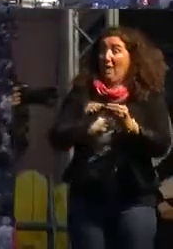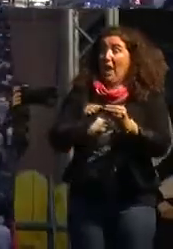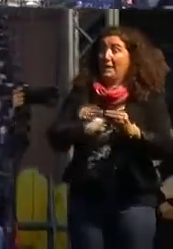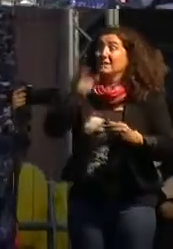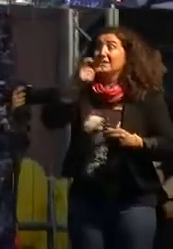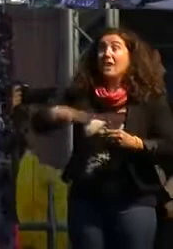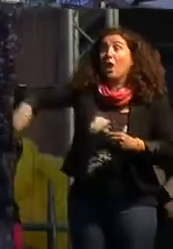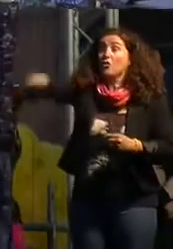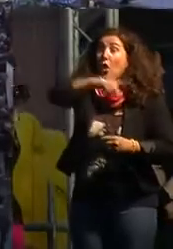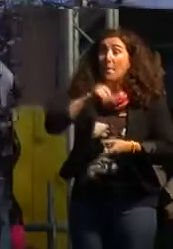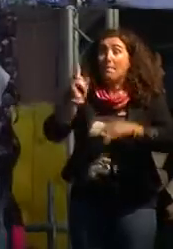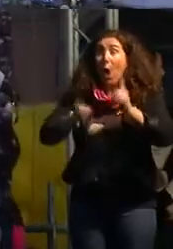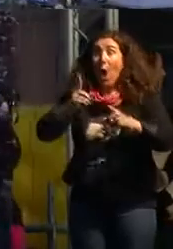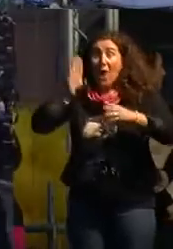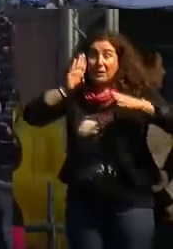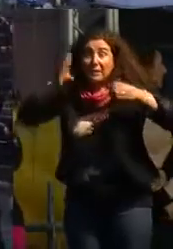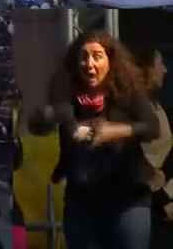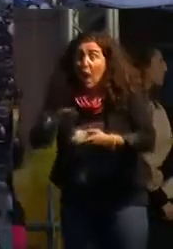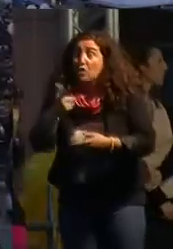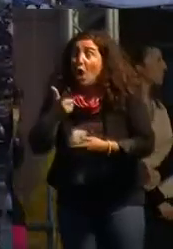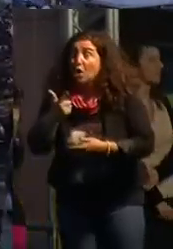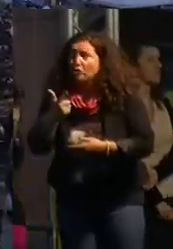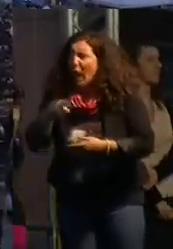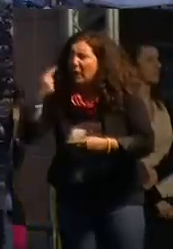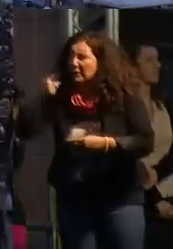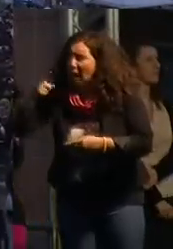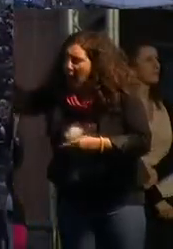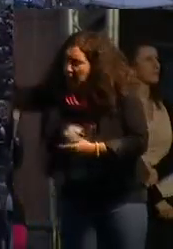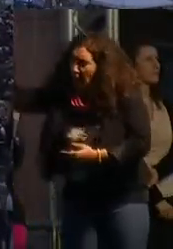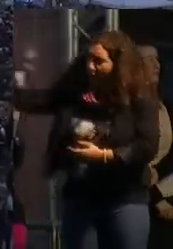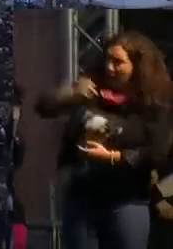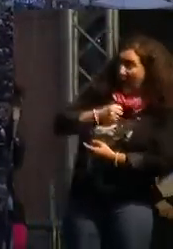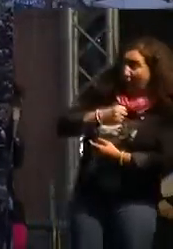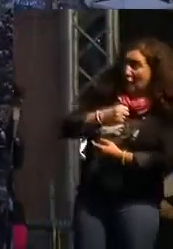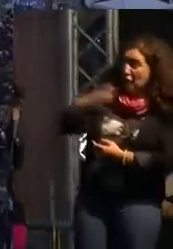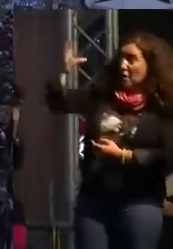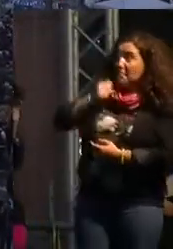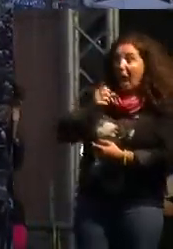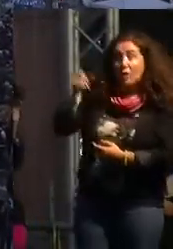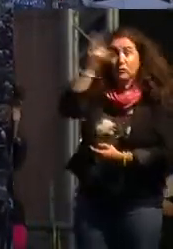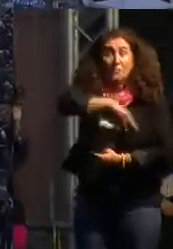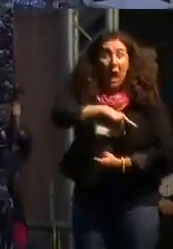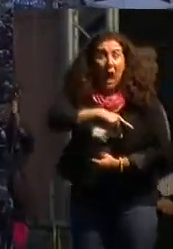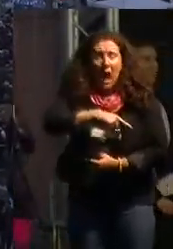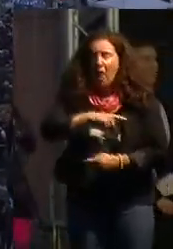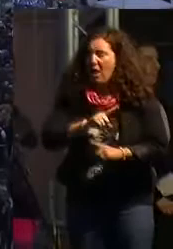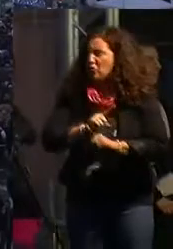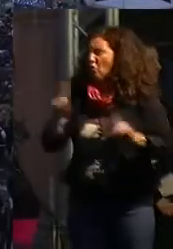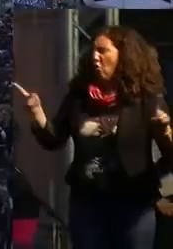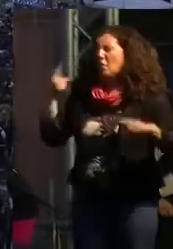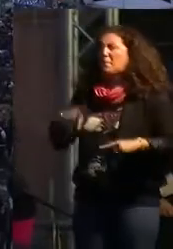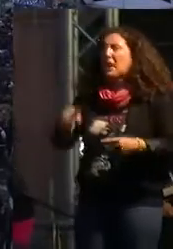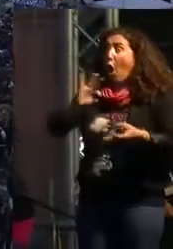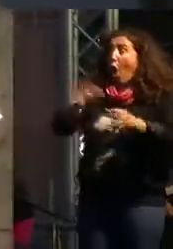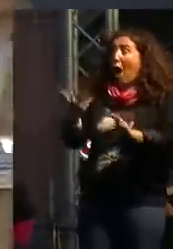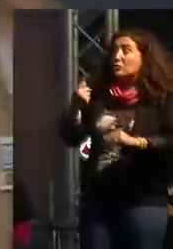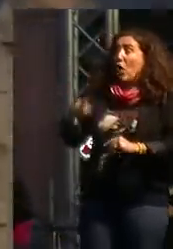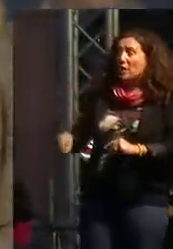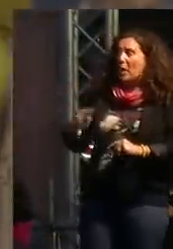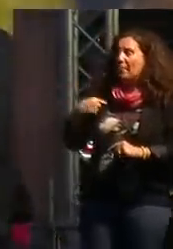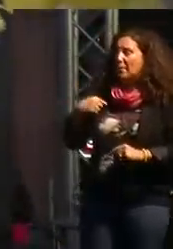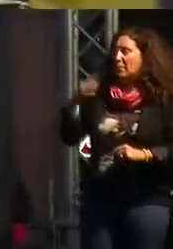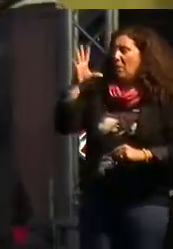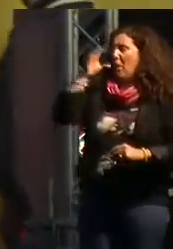politica, di politica, la politica si occuperà di noi e lo farà male. E allora abbiamo capito in quell'occasione che se